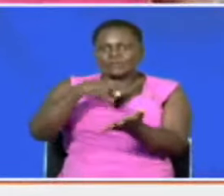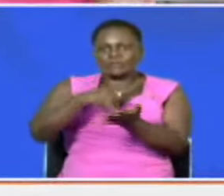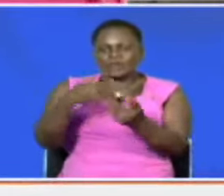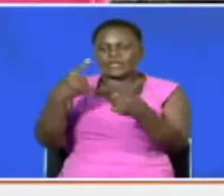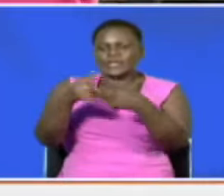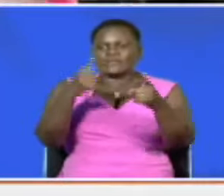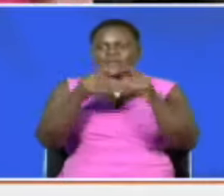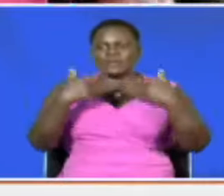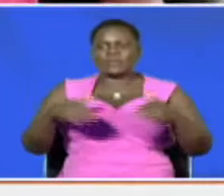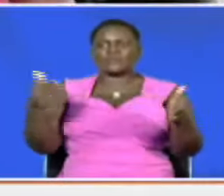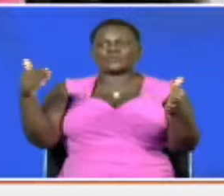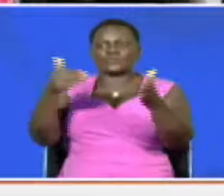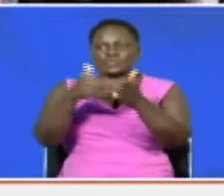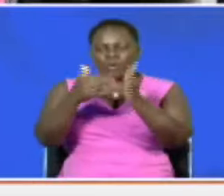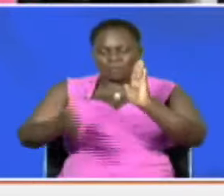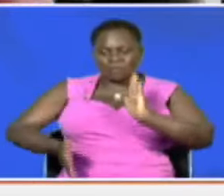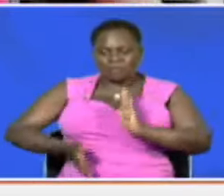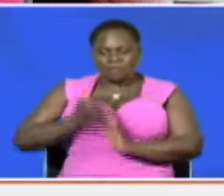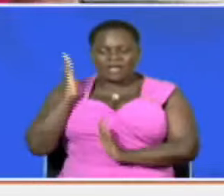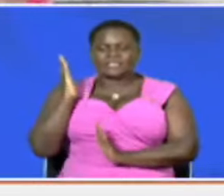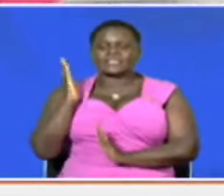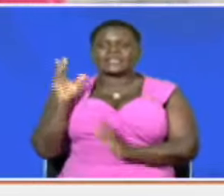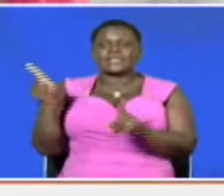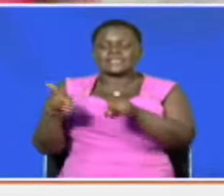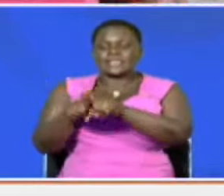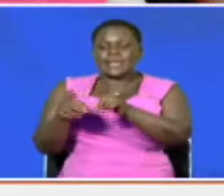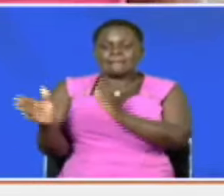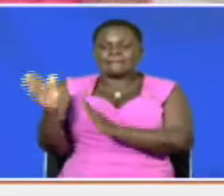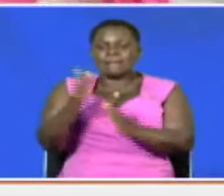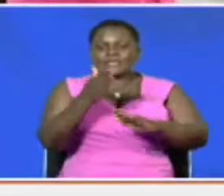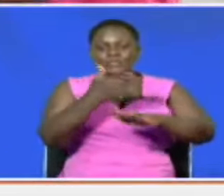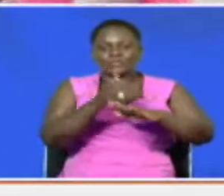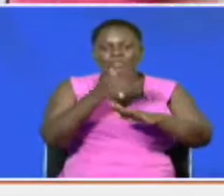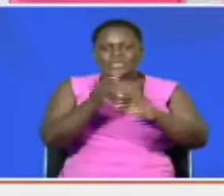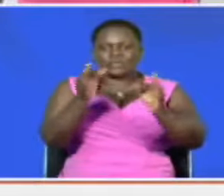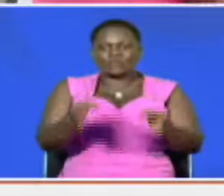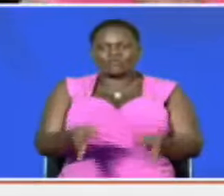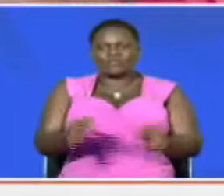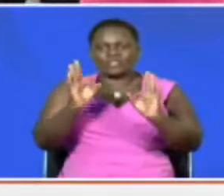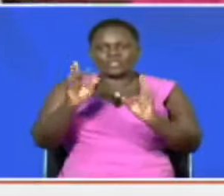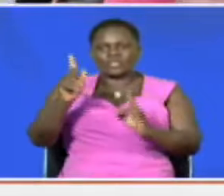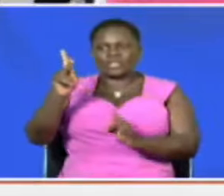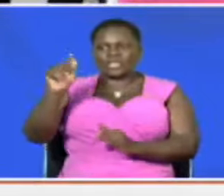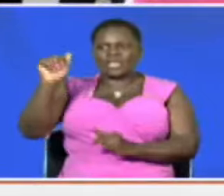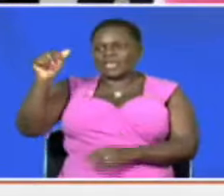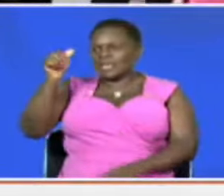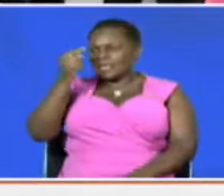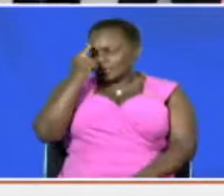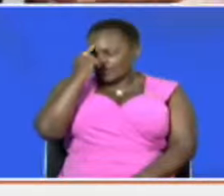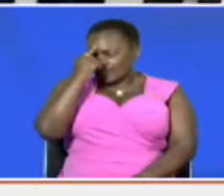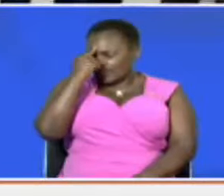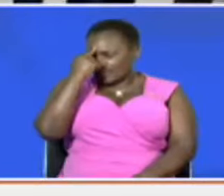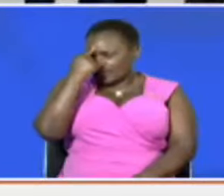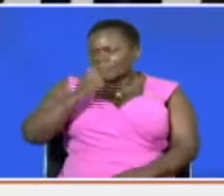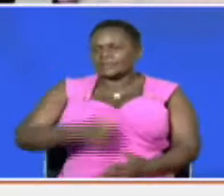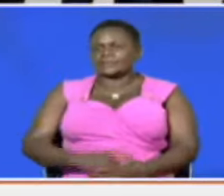wadau mbalimbali kusitishwa mara moja, ikiwemo mpango wa kuwatuma maafisa wa mamlaka hiyo nchini India.